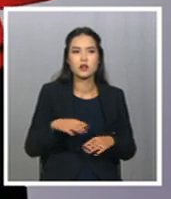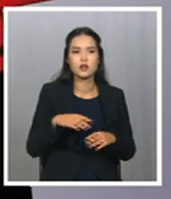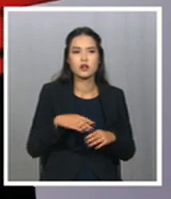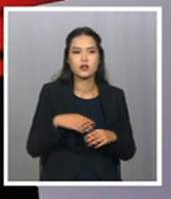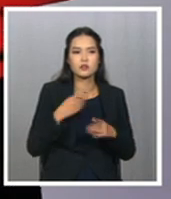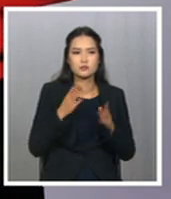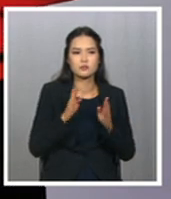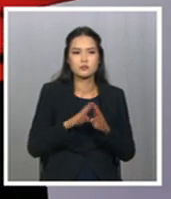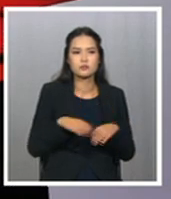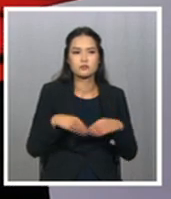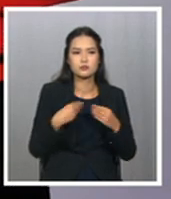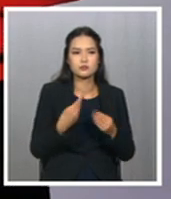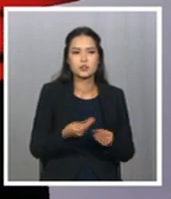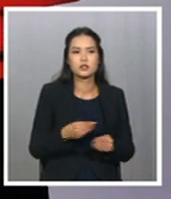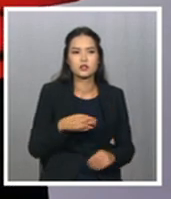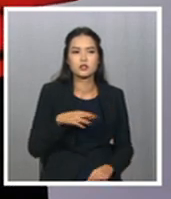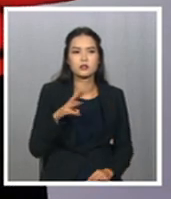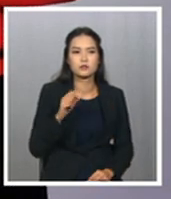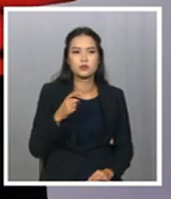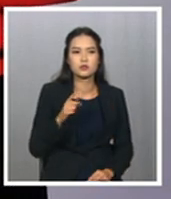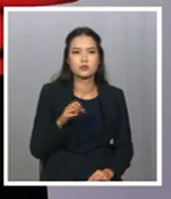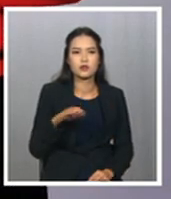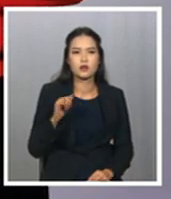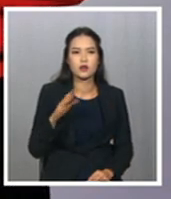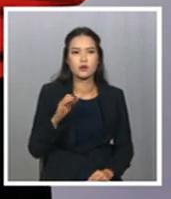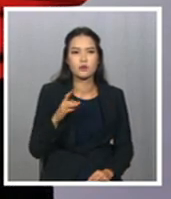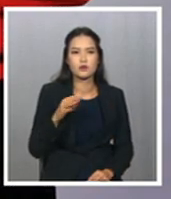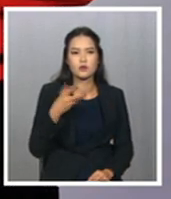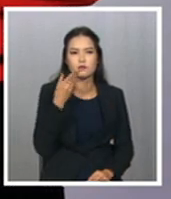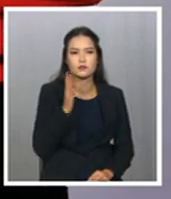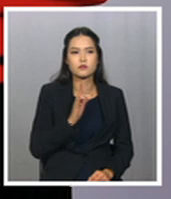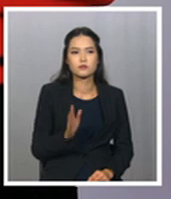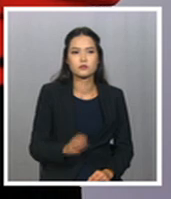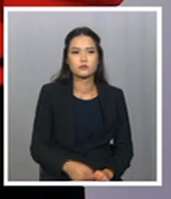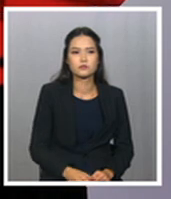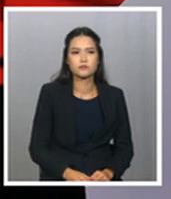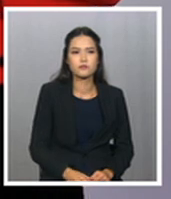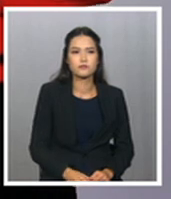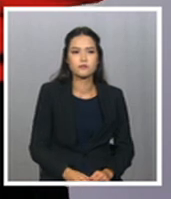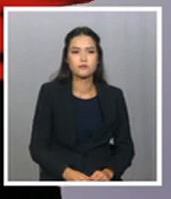берген Мұхтар Әуезов екенін ұмытпайық.